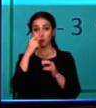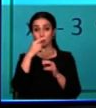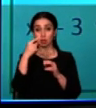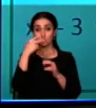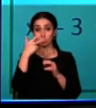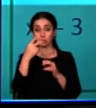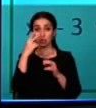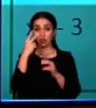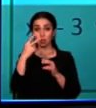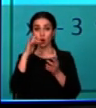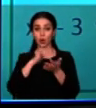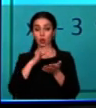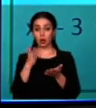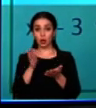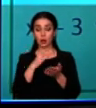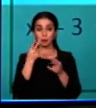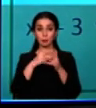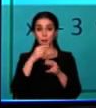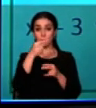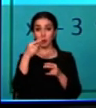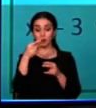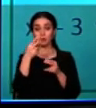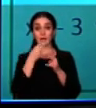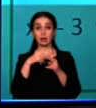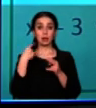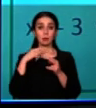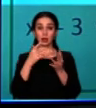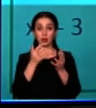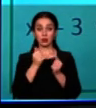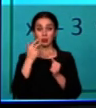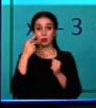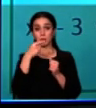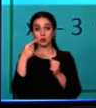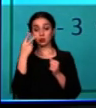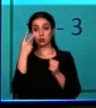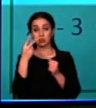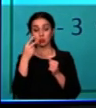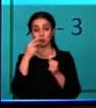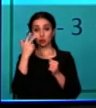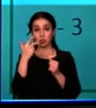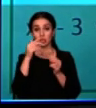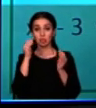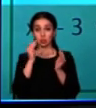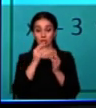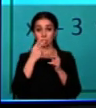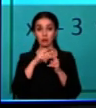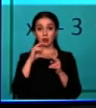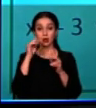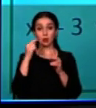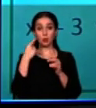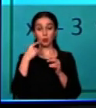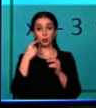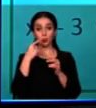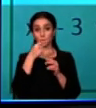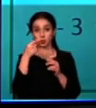2 оралиғида функция манфий қийматларни қабул қиляпти. Минус 3 дан кичкина ва 2 дан катта бўлганда, мусбат